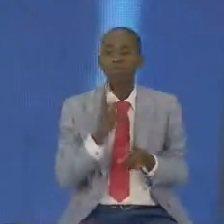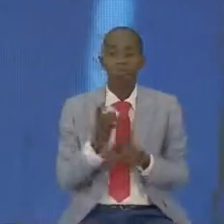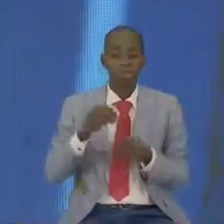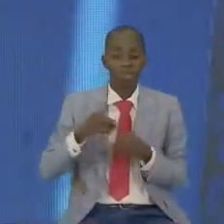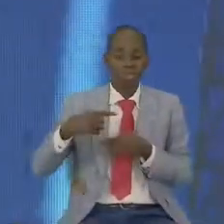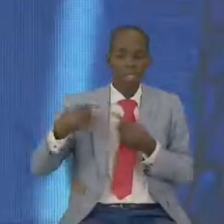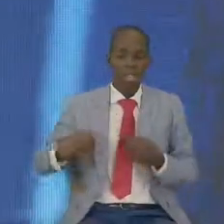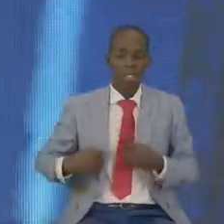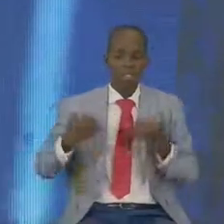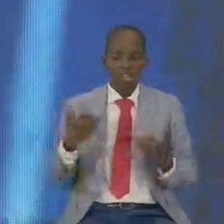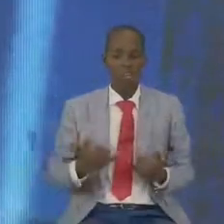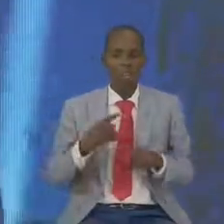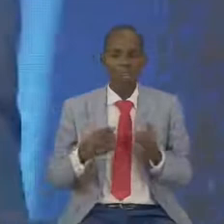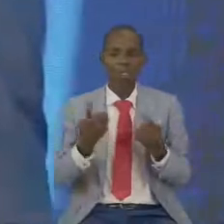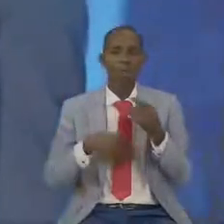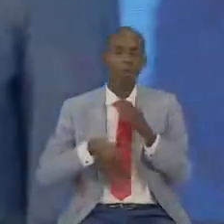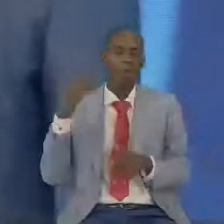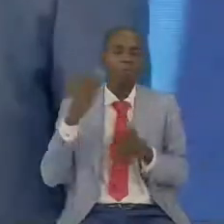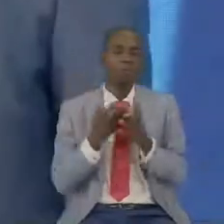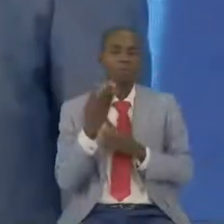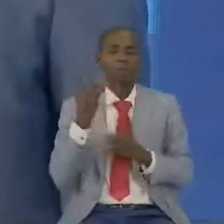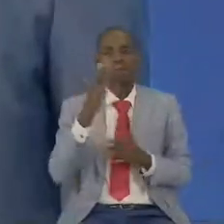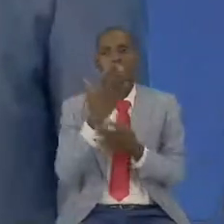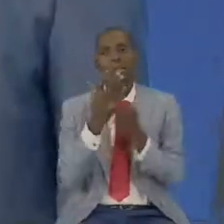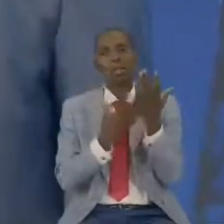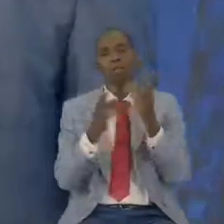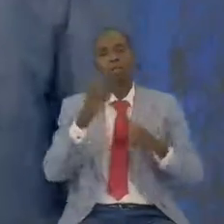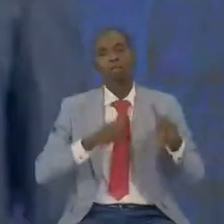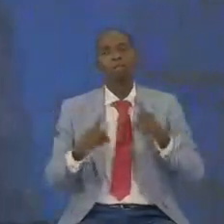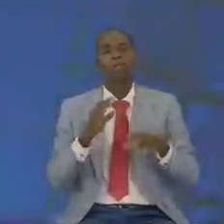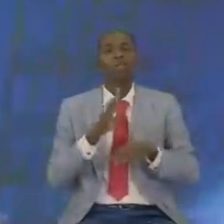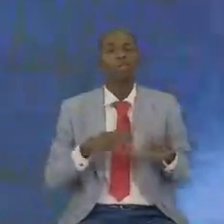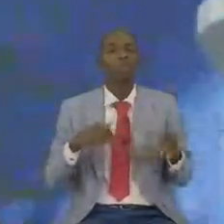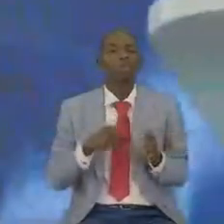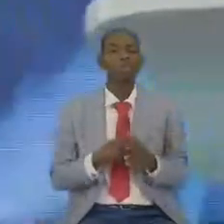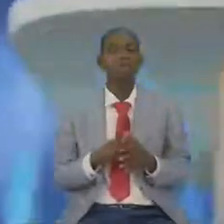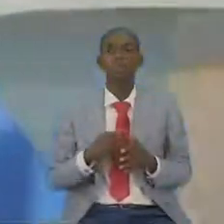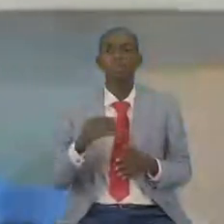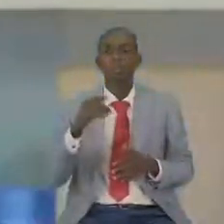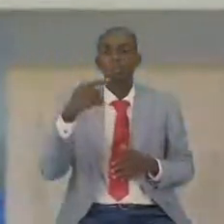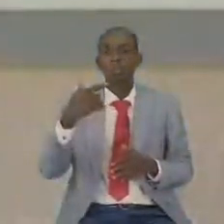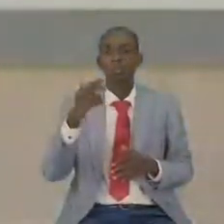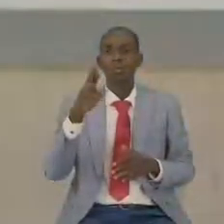la bouche. Nous appelons ça murmure, grognement.